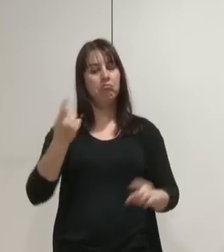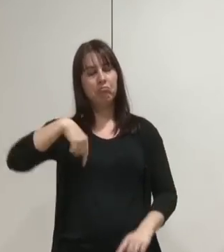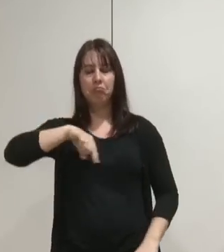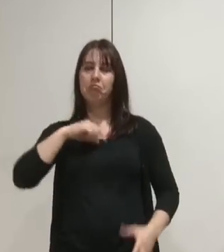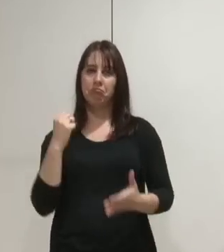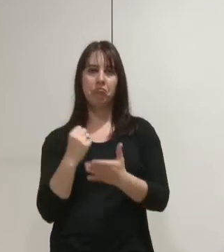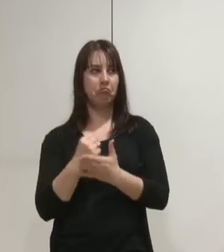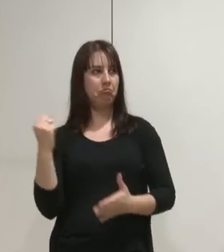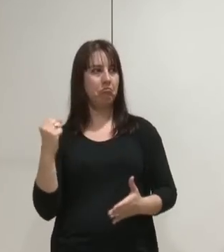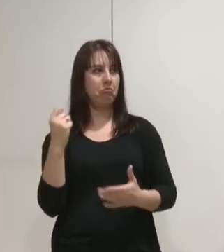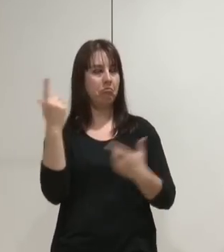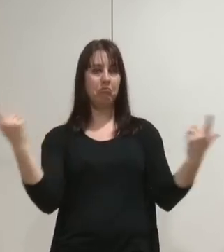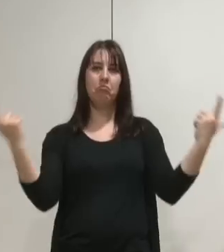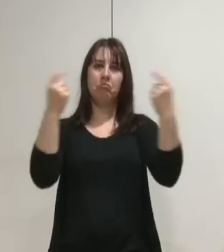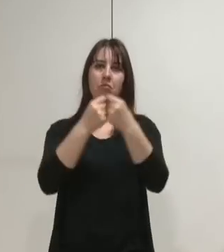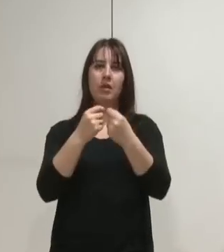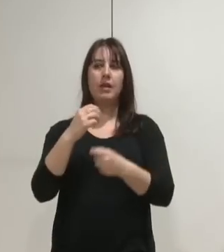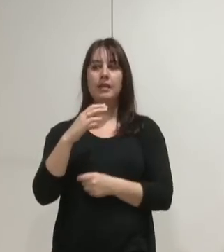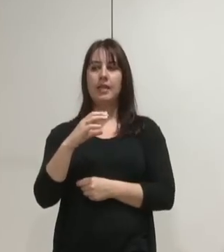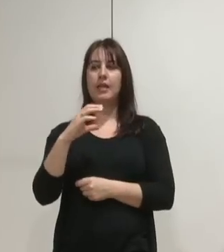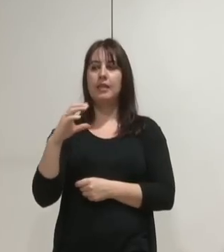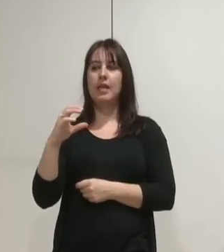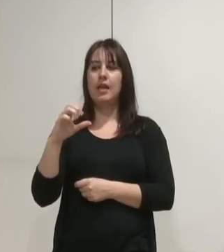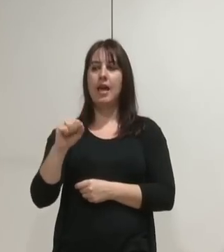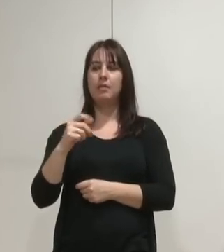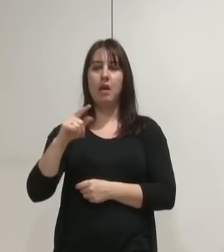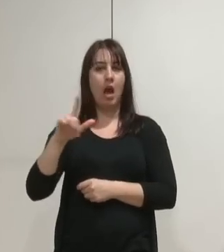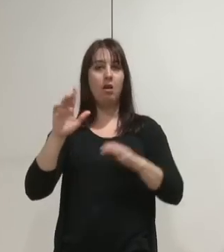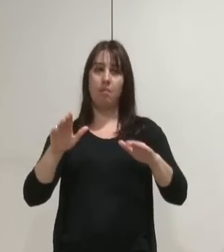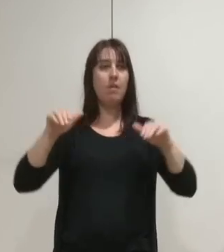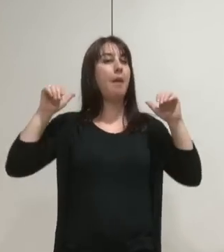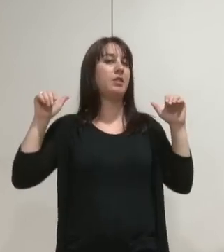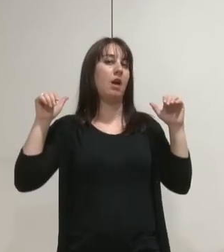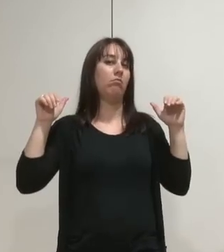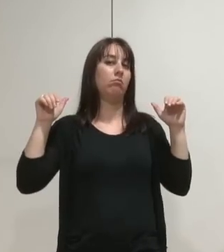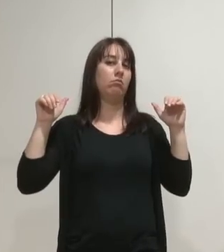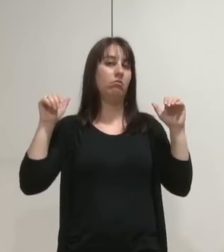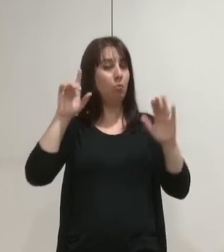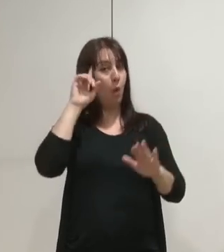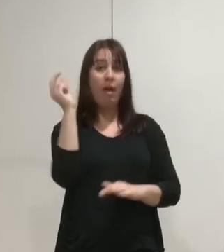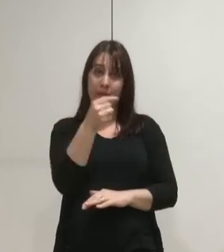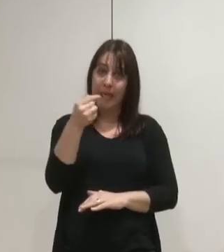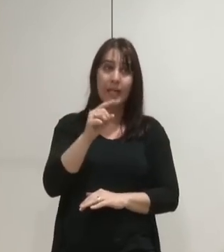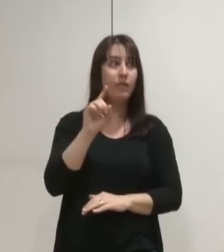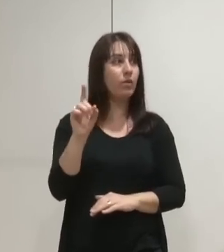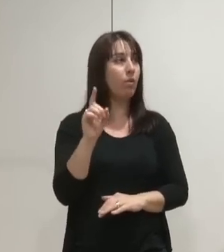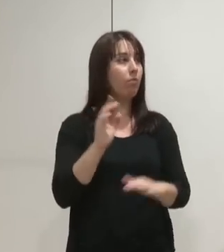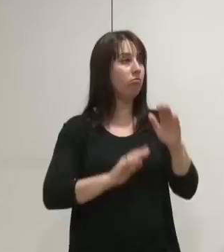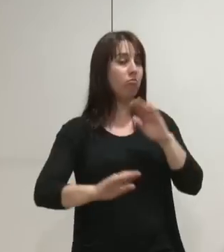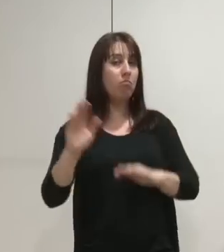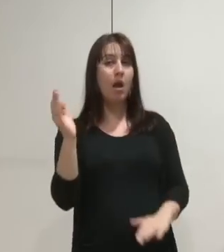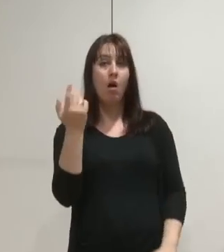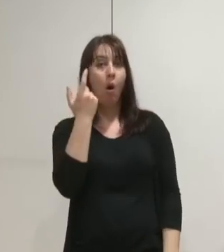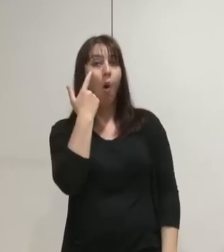nous aurons un vote conforme à celui de la ccspl c'est-à-dire une abstention qui est une abstention qui n'a rien de négatif mais qui attend simplement de